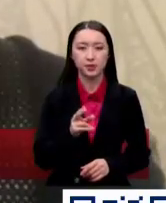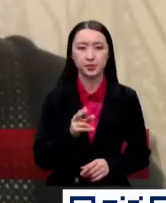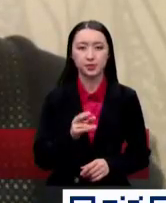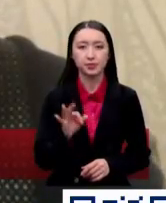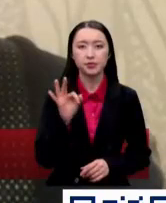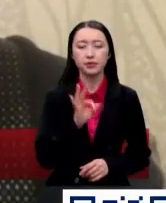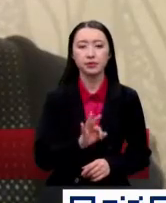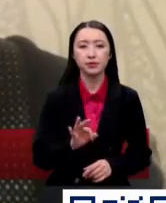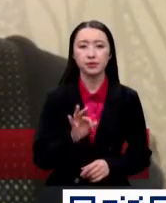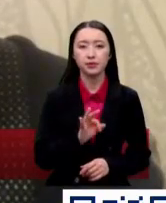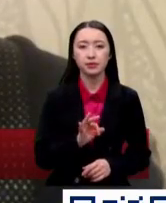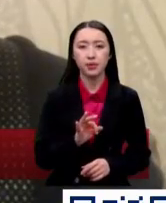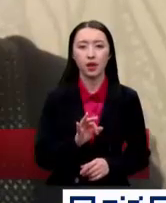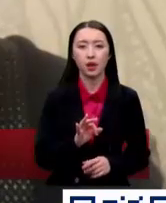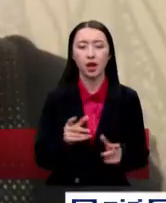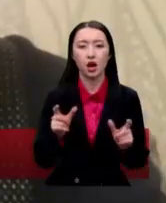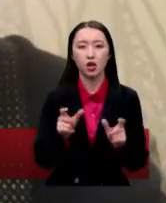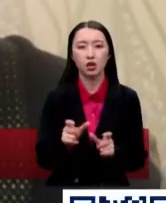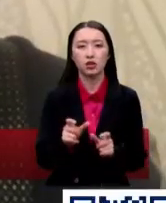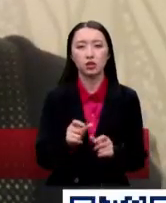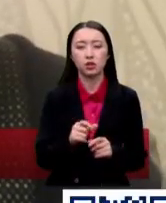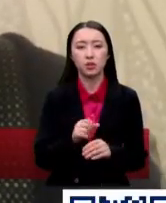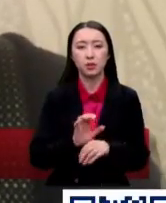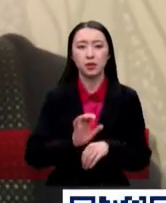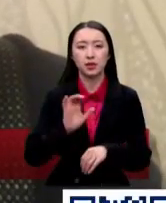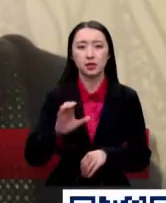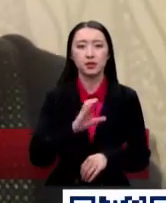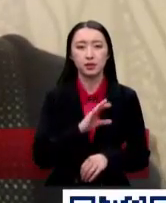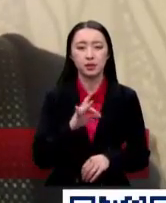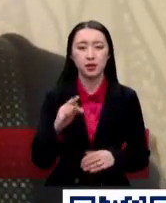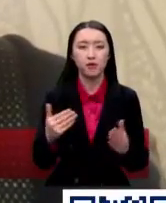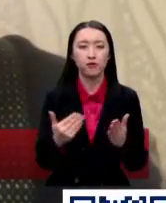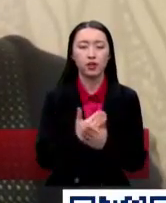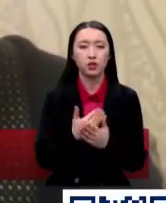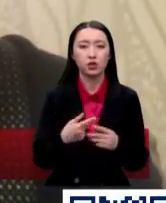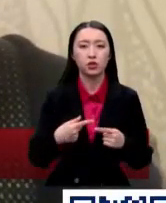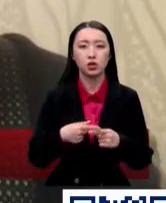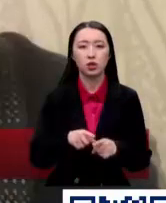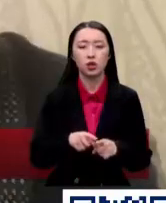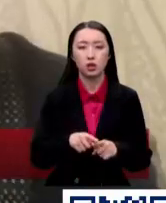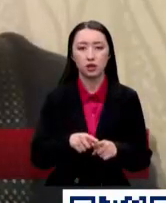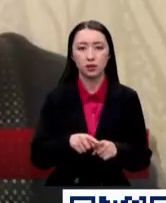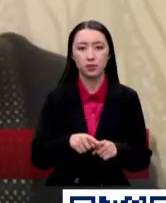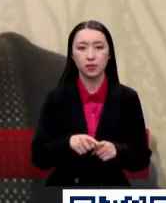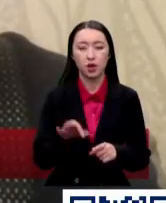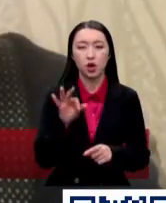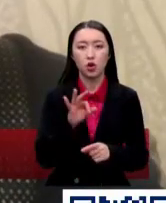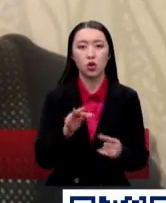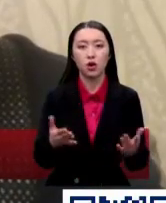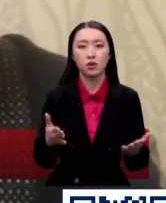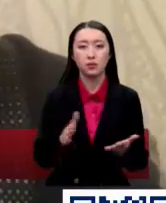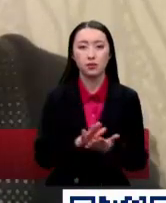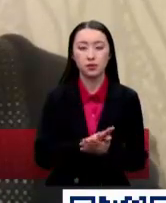Джексона Веника об ограничении поставок в СССР высокотехнологического оборудования. Об отмене